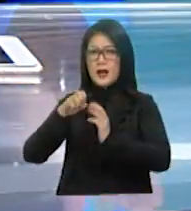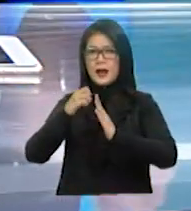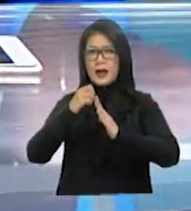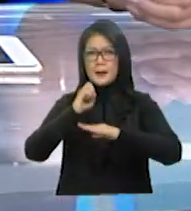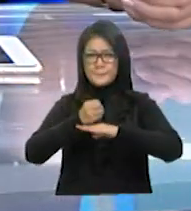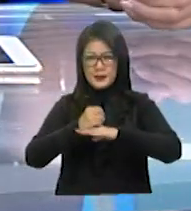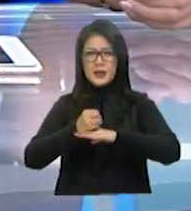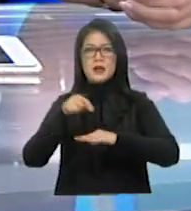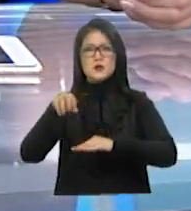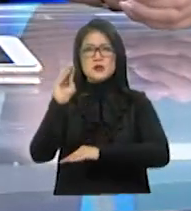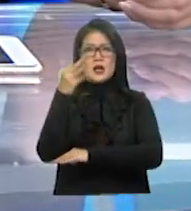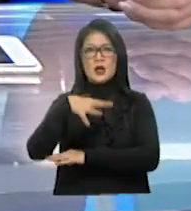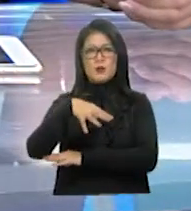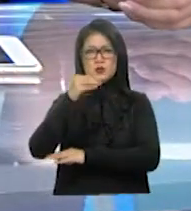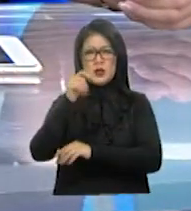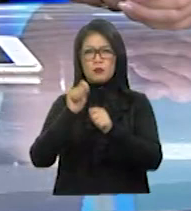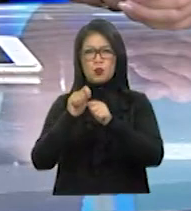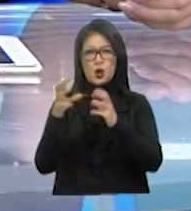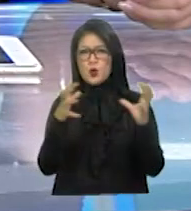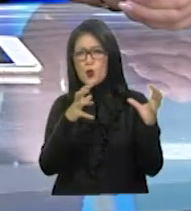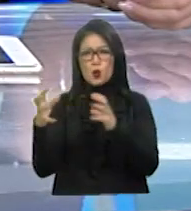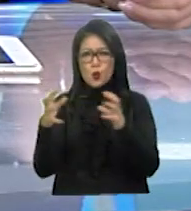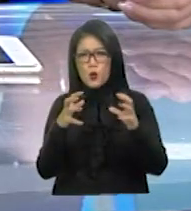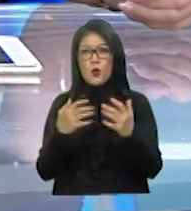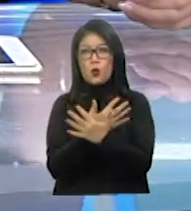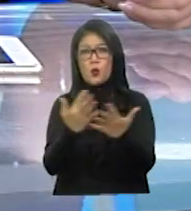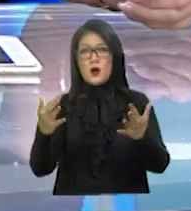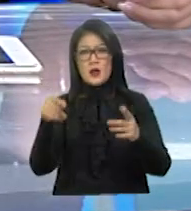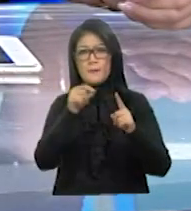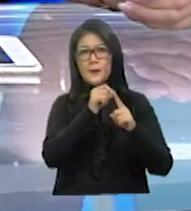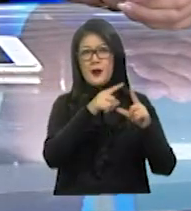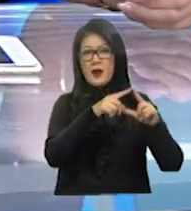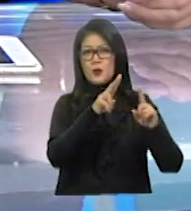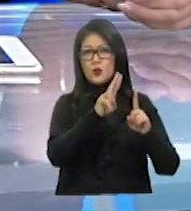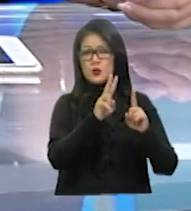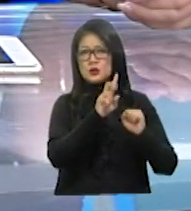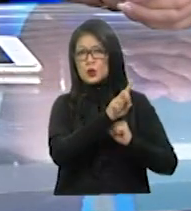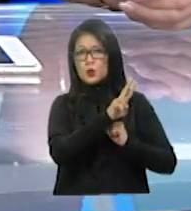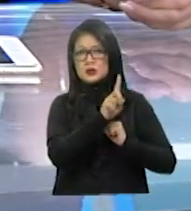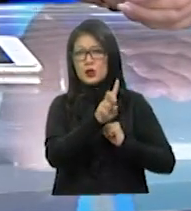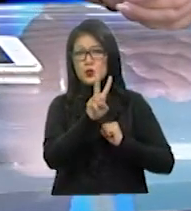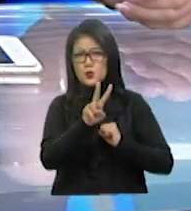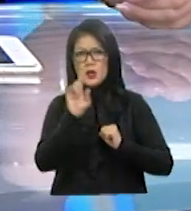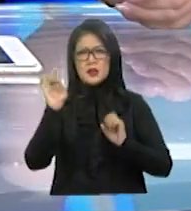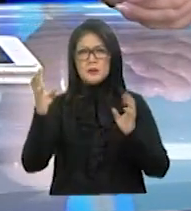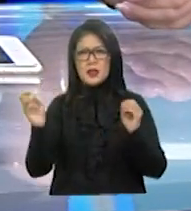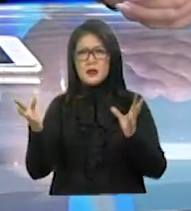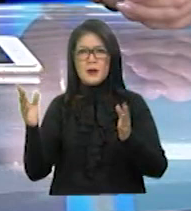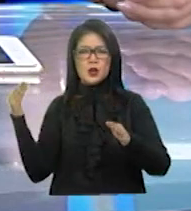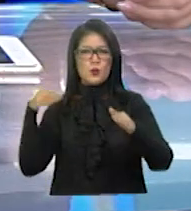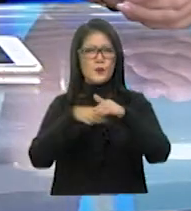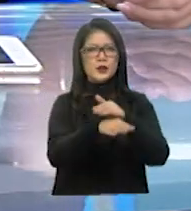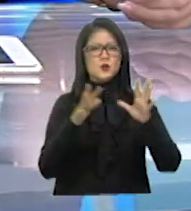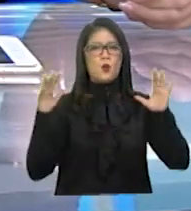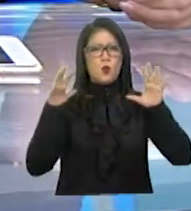sempat diwarnai kericuhan kejiwaan terjadi antara masa pa212 dengan masa lain yang tiba-tiba merangsek masuk ke tengah